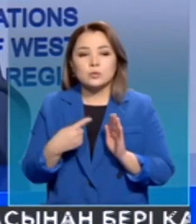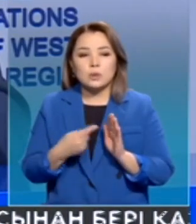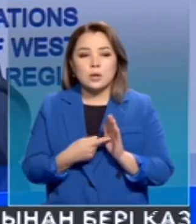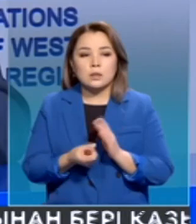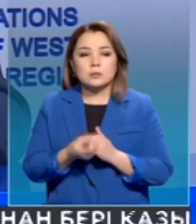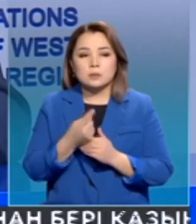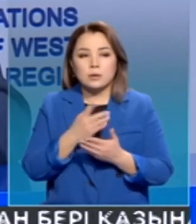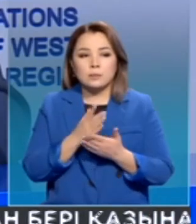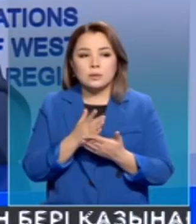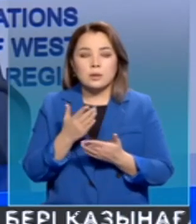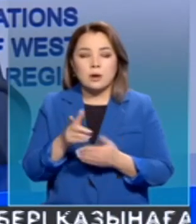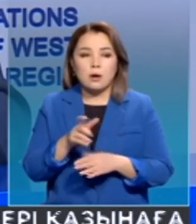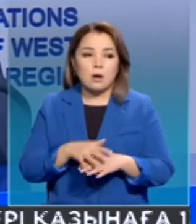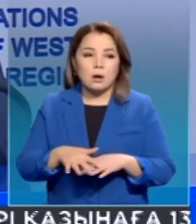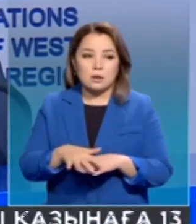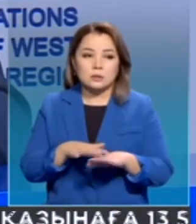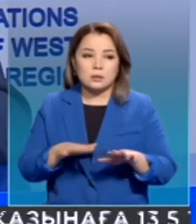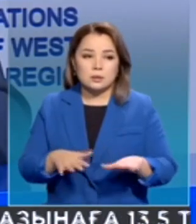туындады. Сол